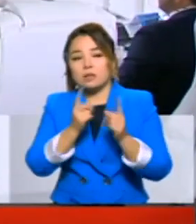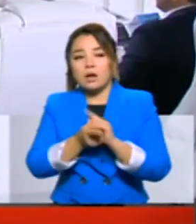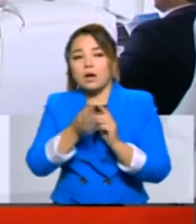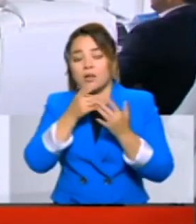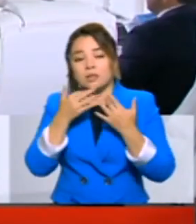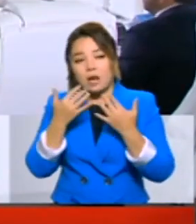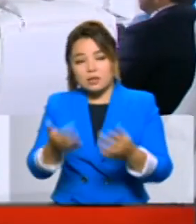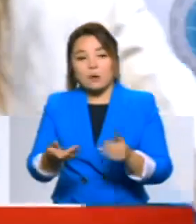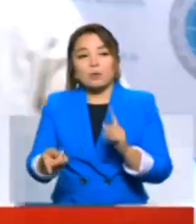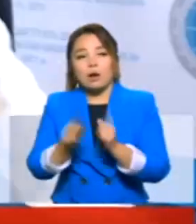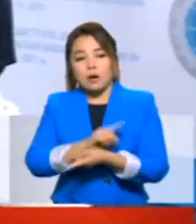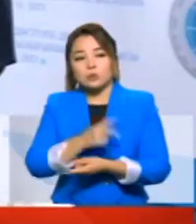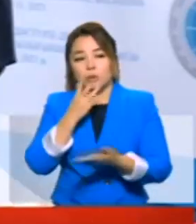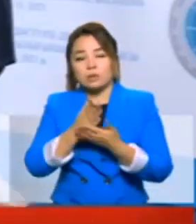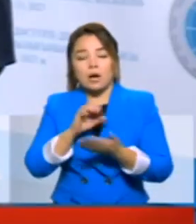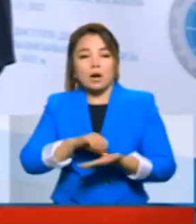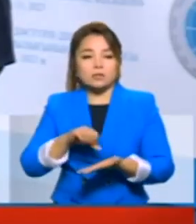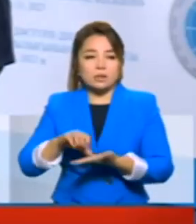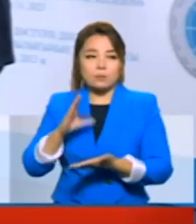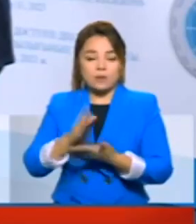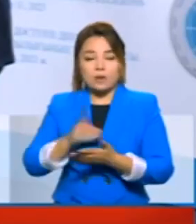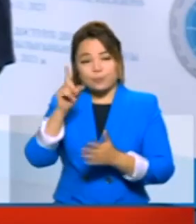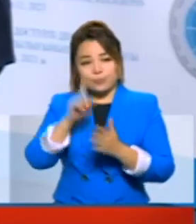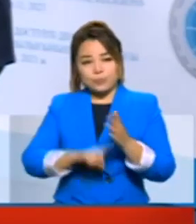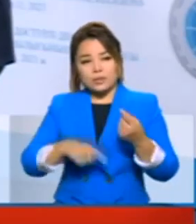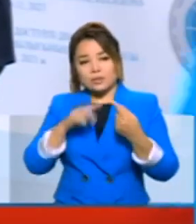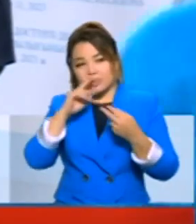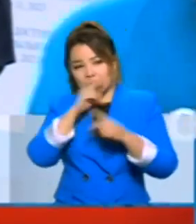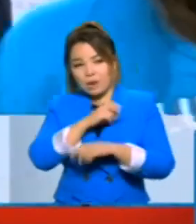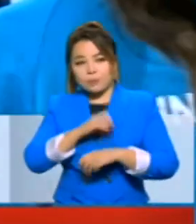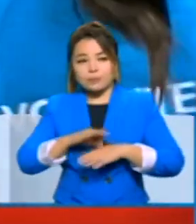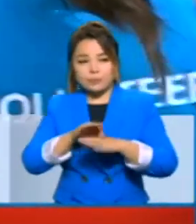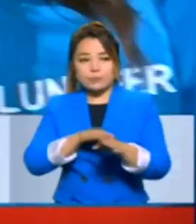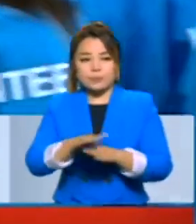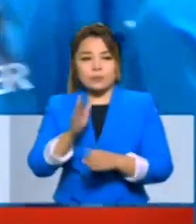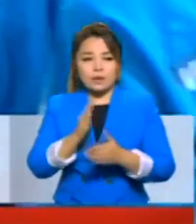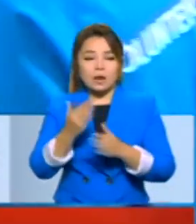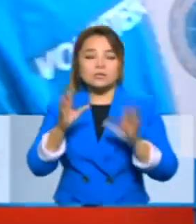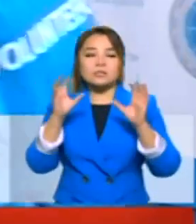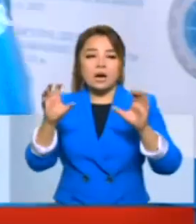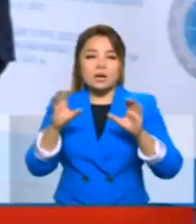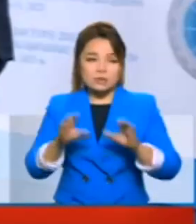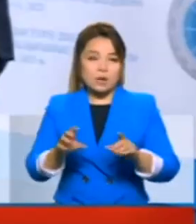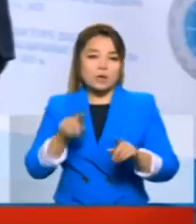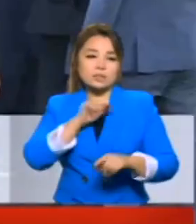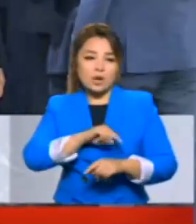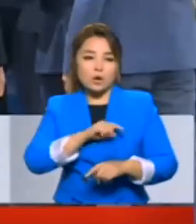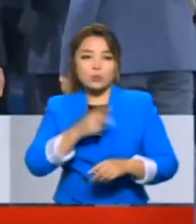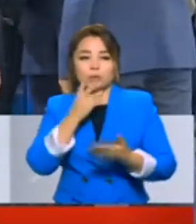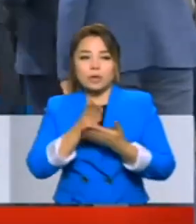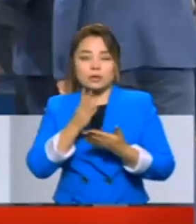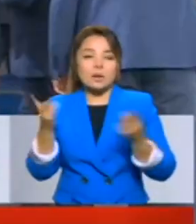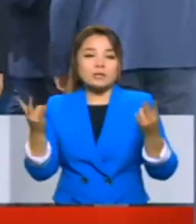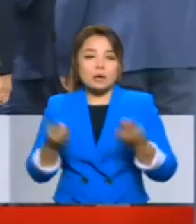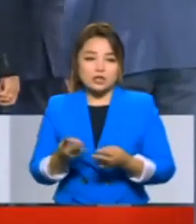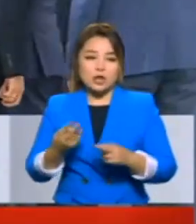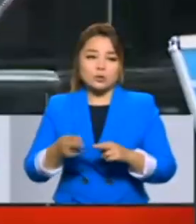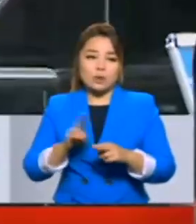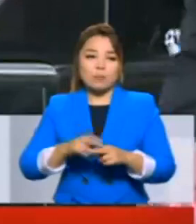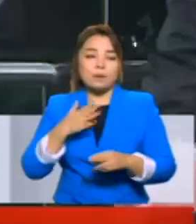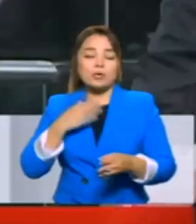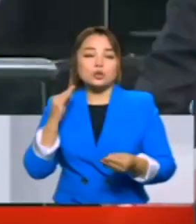жатыр, деді қатысушылар. Деструктивті діни ағым дейміз ғой, оның алдын алу үшін әрине заңды тетіктер қажет. Өйткені бұл